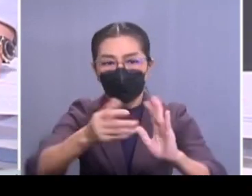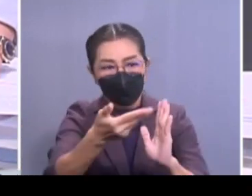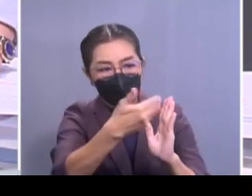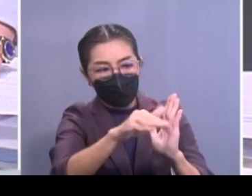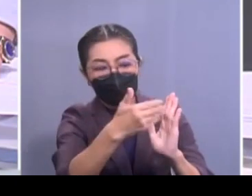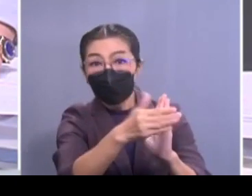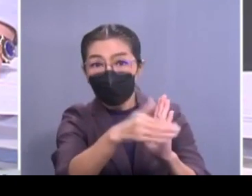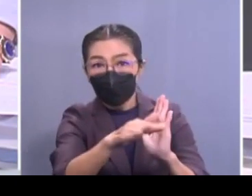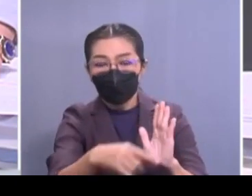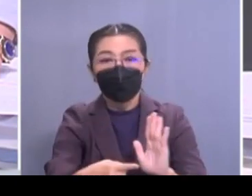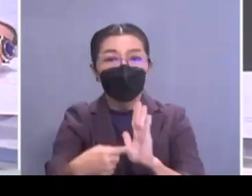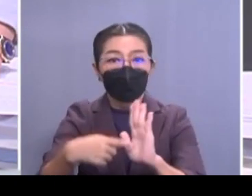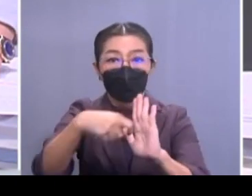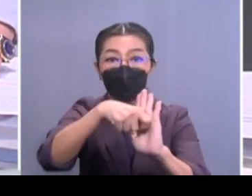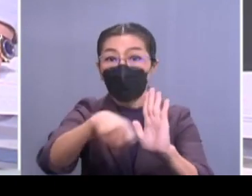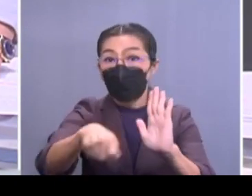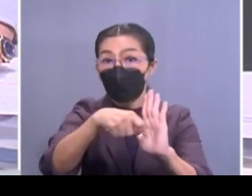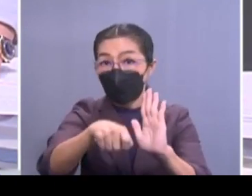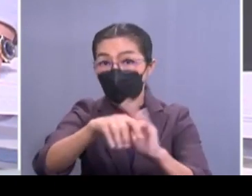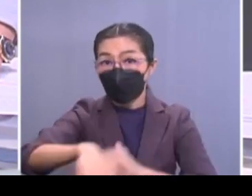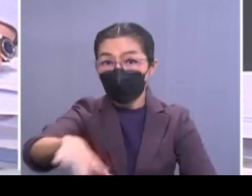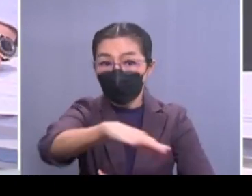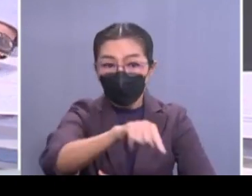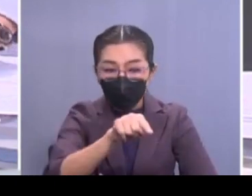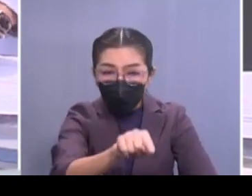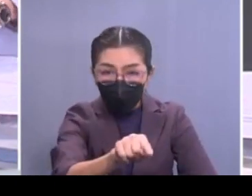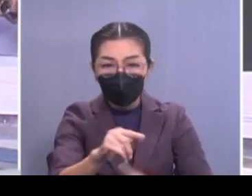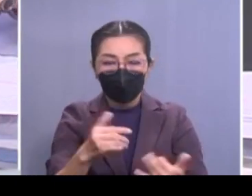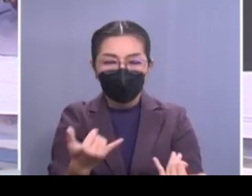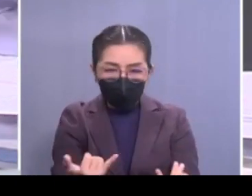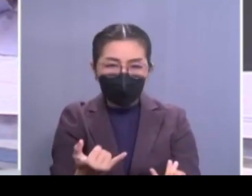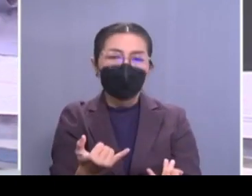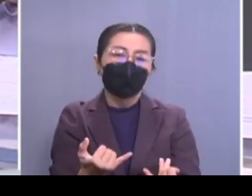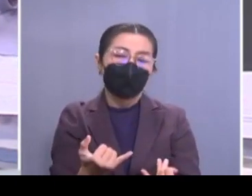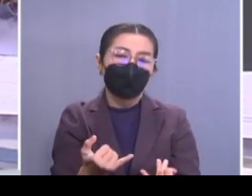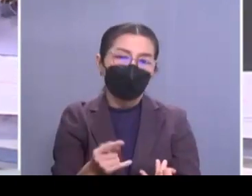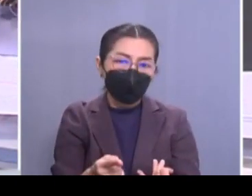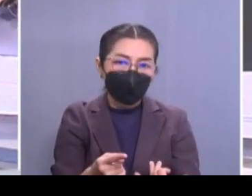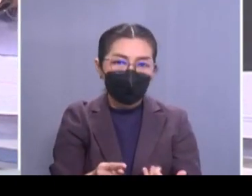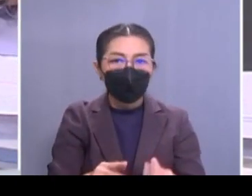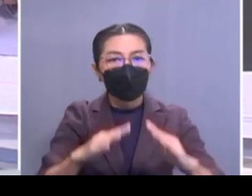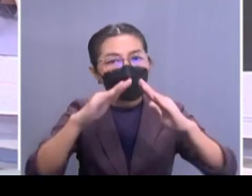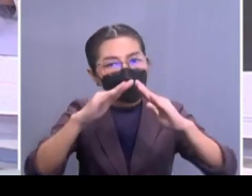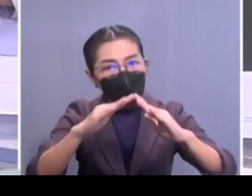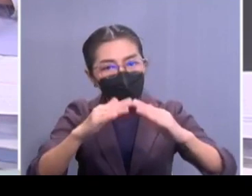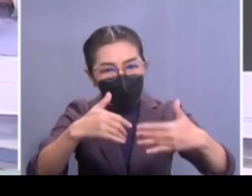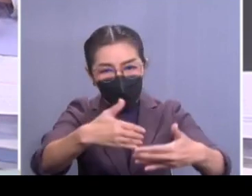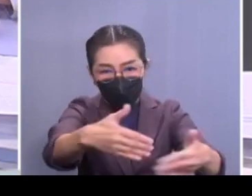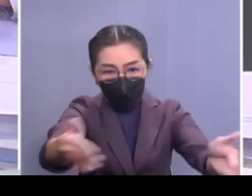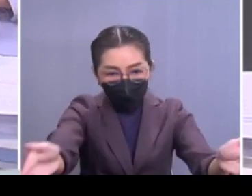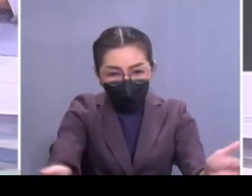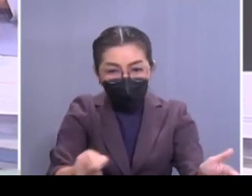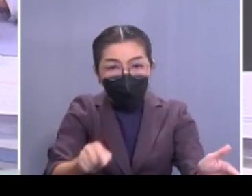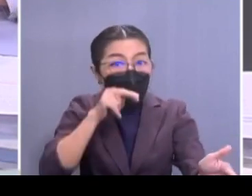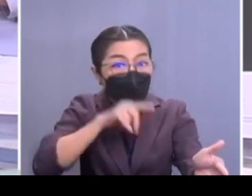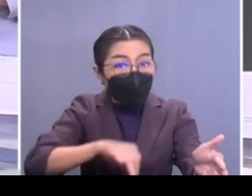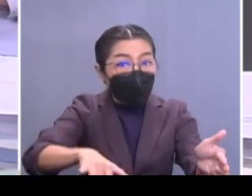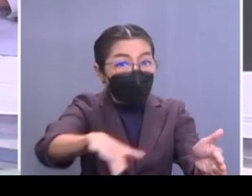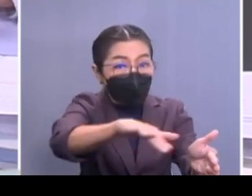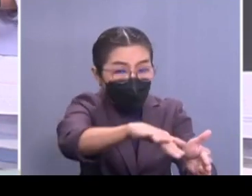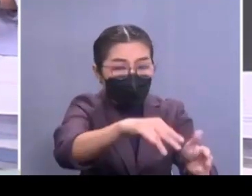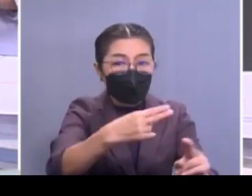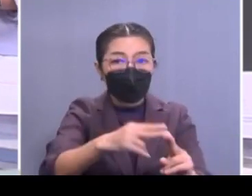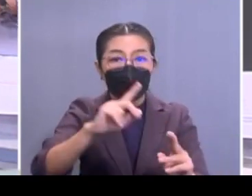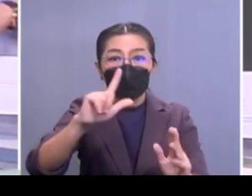อย่างที่จังหวัดนครราชสีมาตอนนี้เจ้าหน้าที่เองเขาก็ยังคงต้องเร่งซ่อมแซมเนี่ยนะคะอ่างเก็บน้ำลำเชียงไกรตอนล่